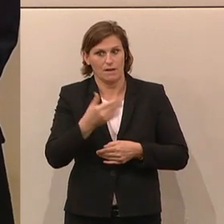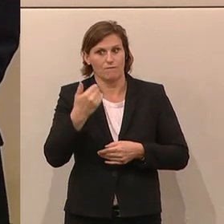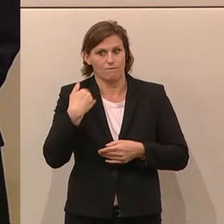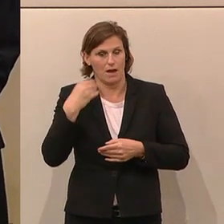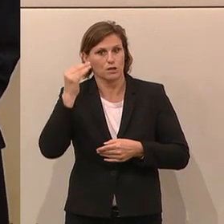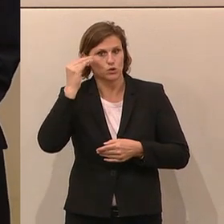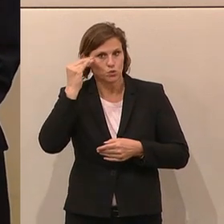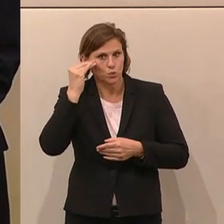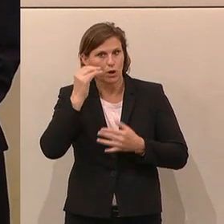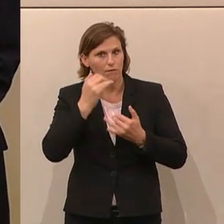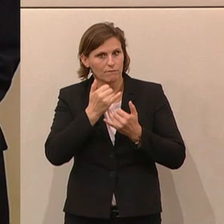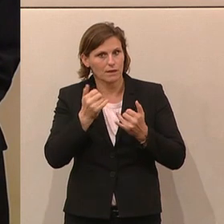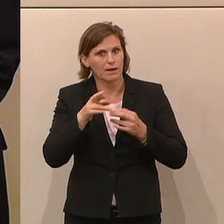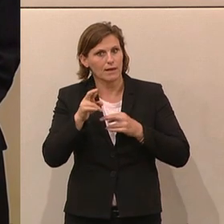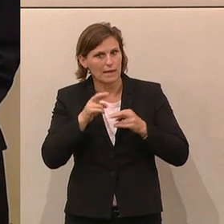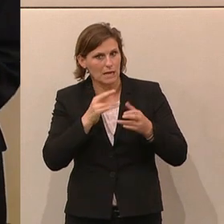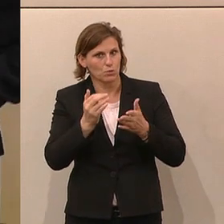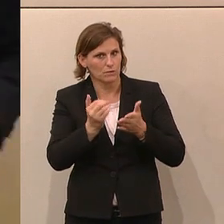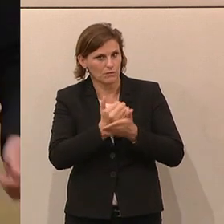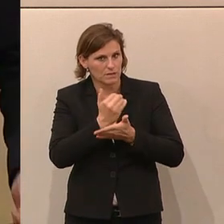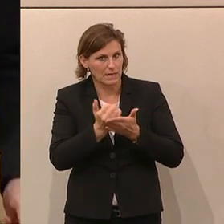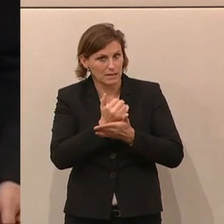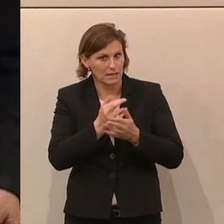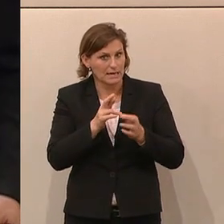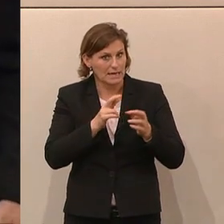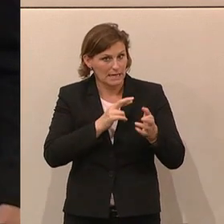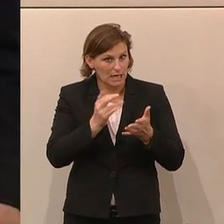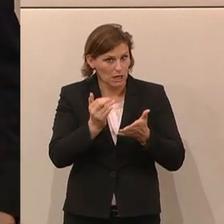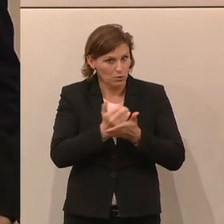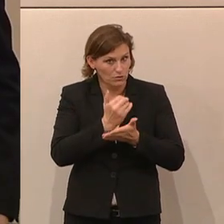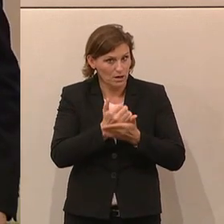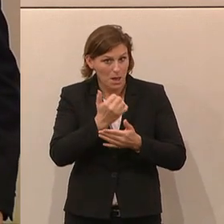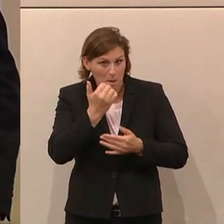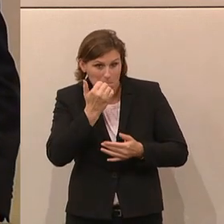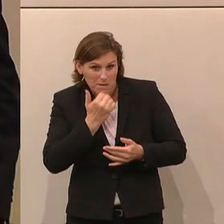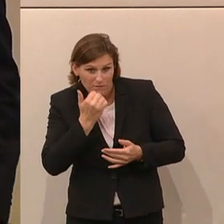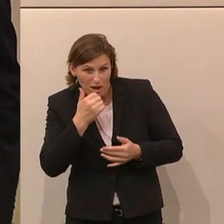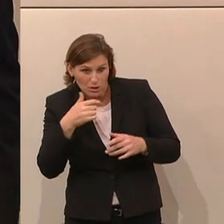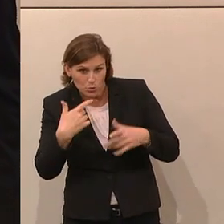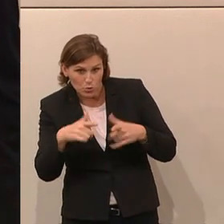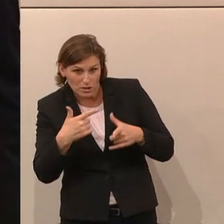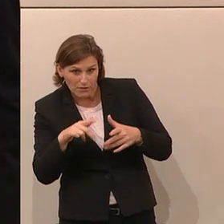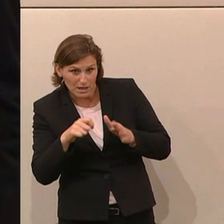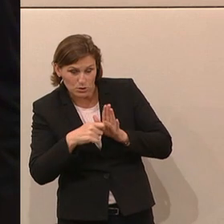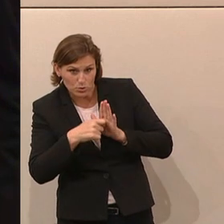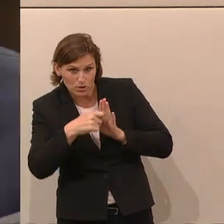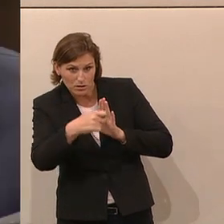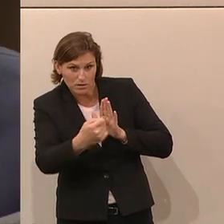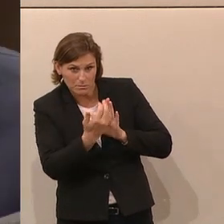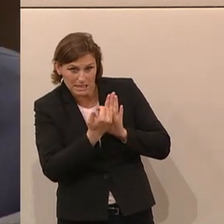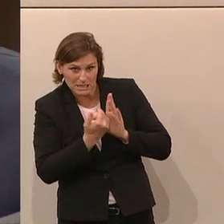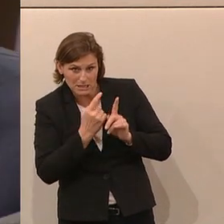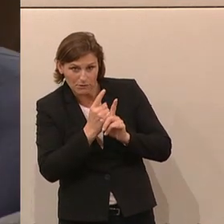Schule als Regierungsvertreter. Als Regierungsvertreter sind Sie privat unterwegs oder in Vollziehung der Gesetze